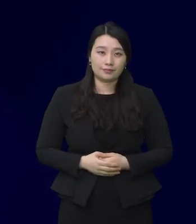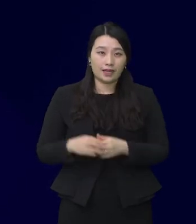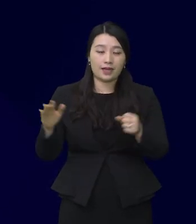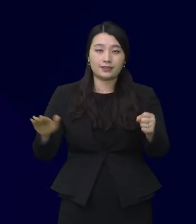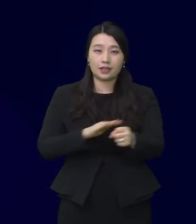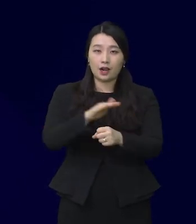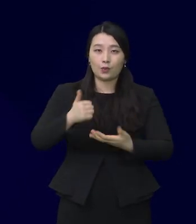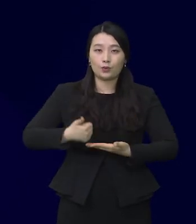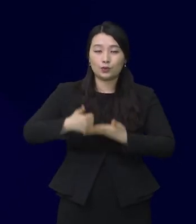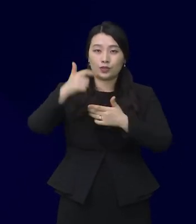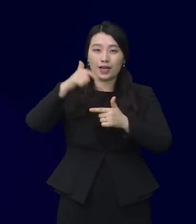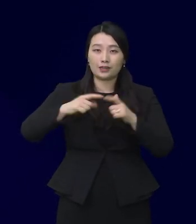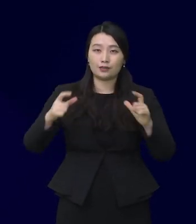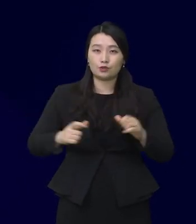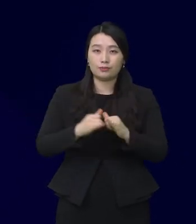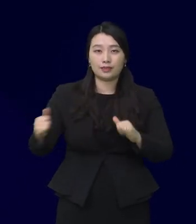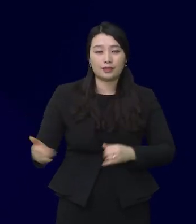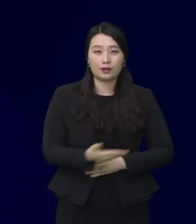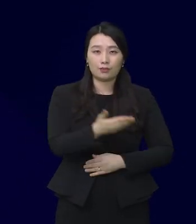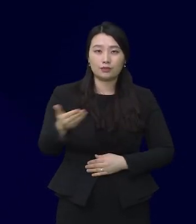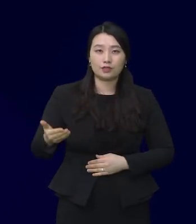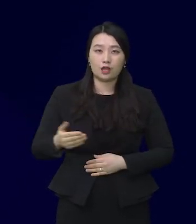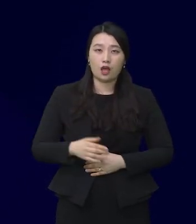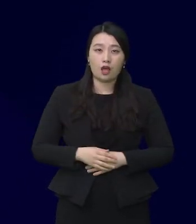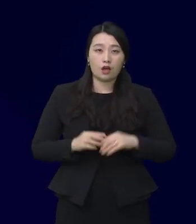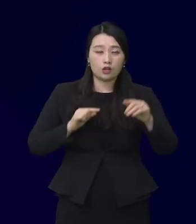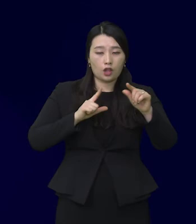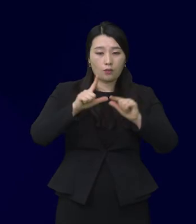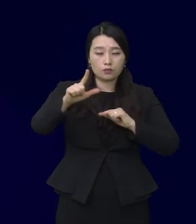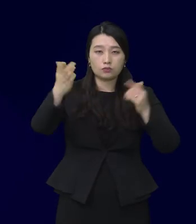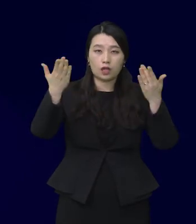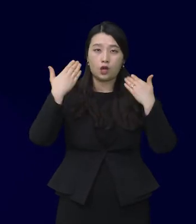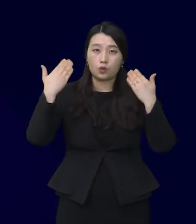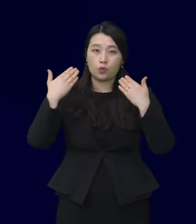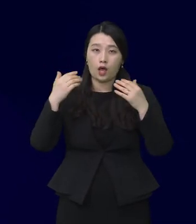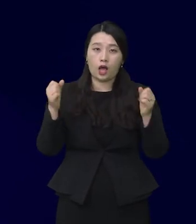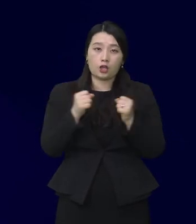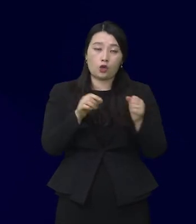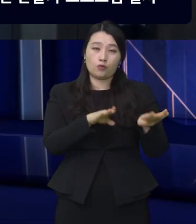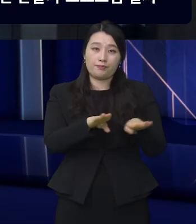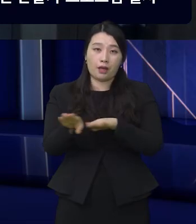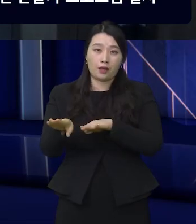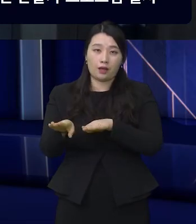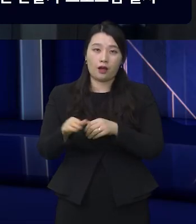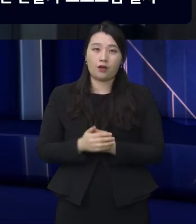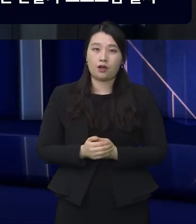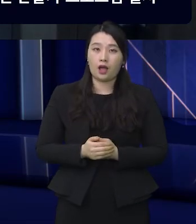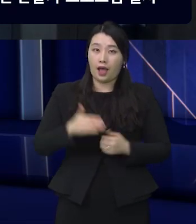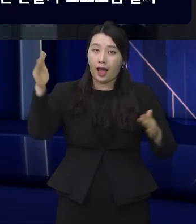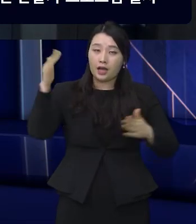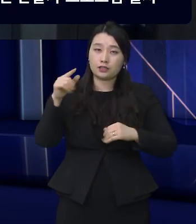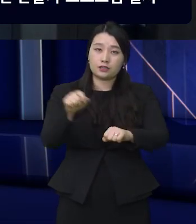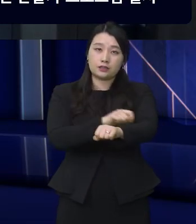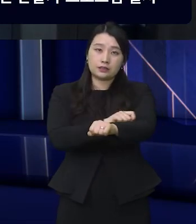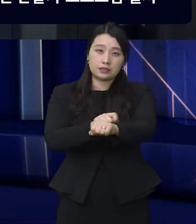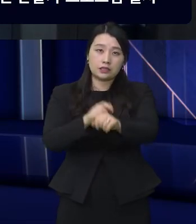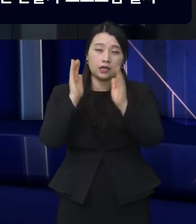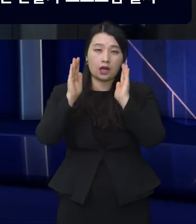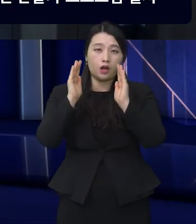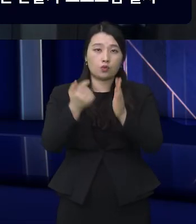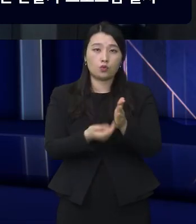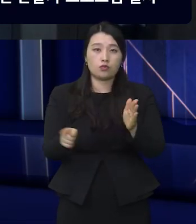강남 군민 여러분 대부분의 학교가 겨울 방울 맞이하면서 학생들의 특강을 듣기 위해